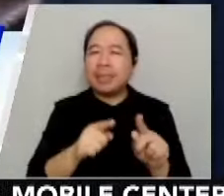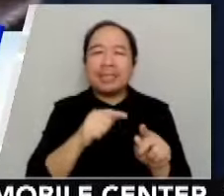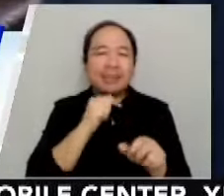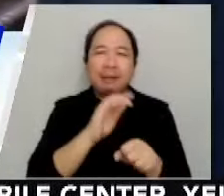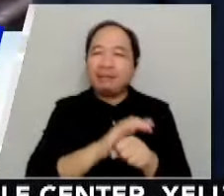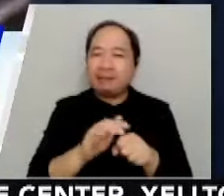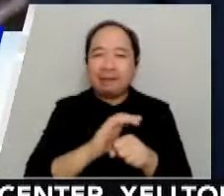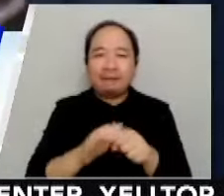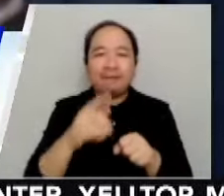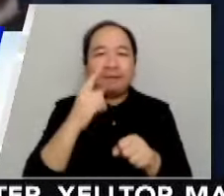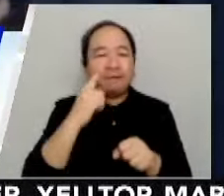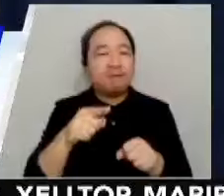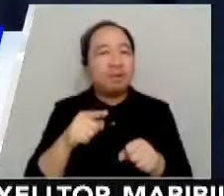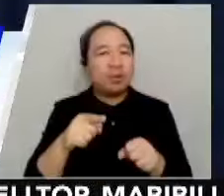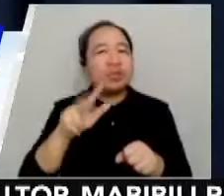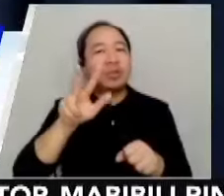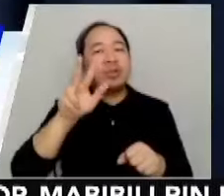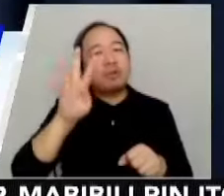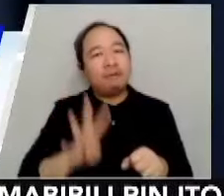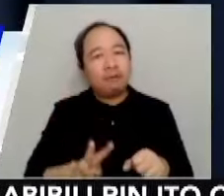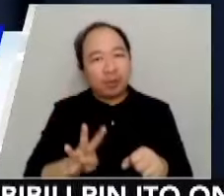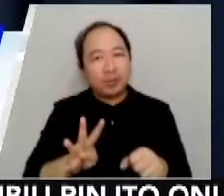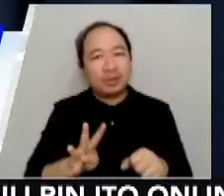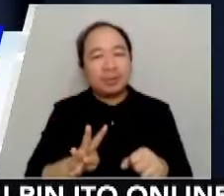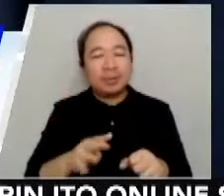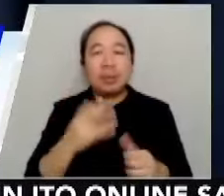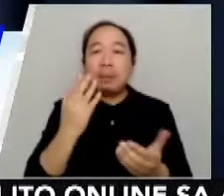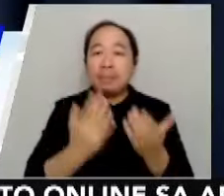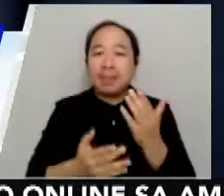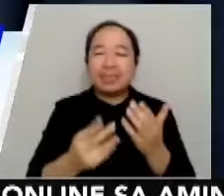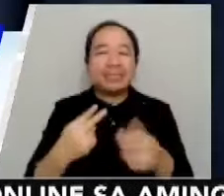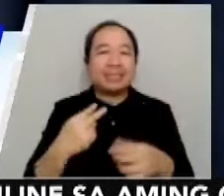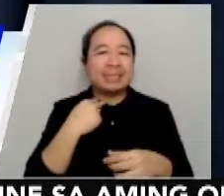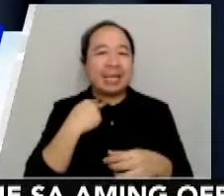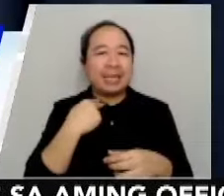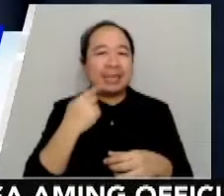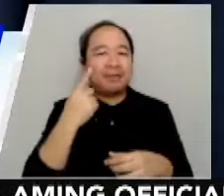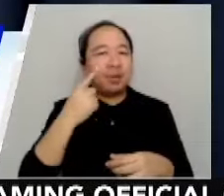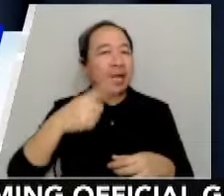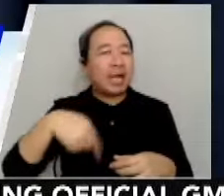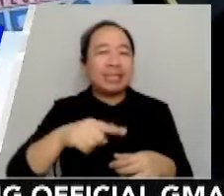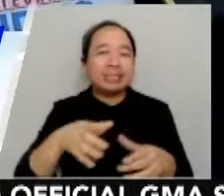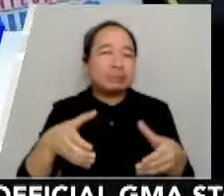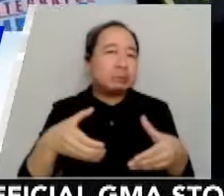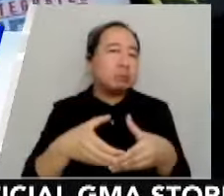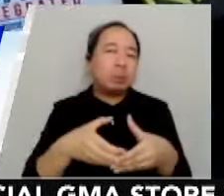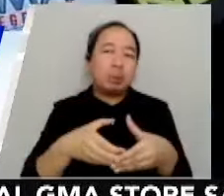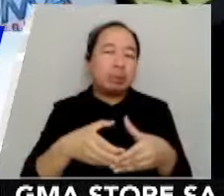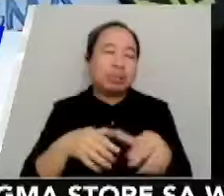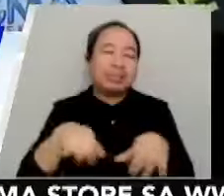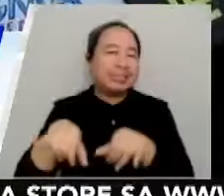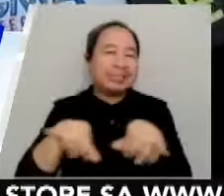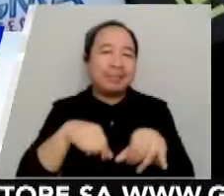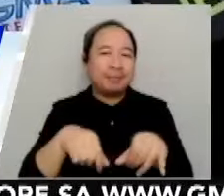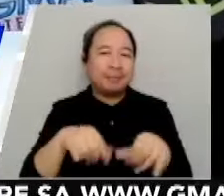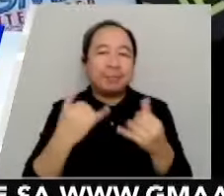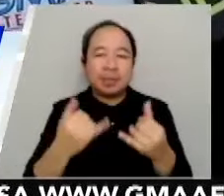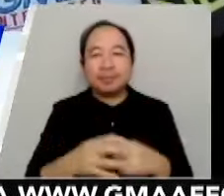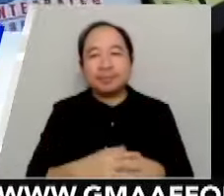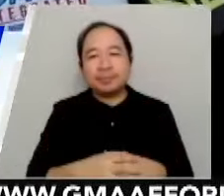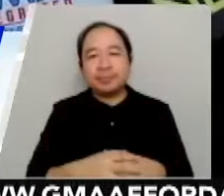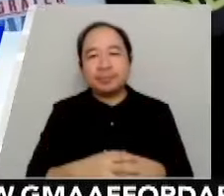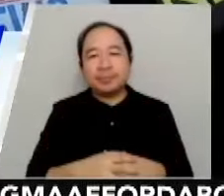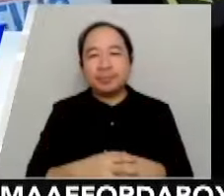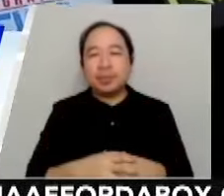3/4 because nga it might be a trap for voting as one. So that concerns have to be addressed. Bagamat dadalawa ang